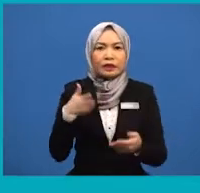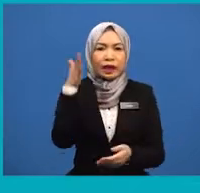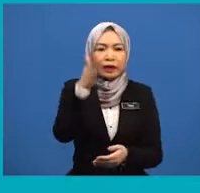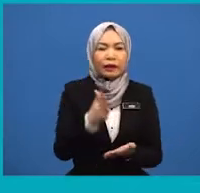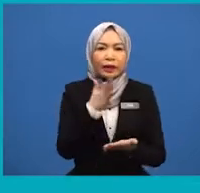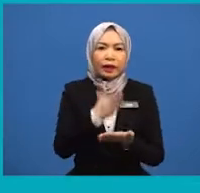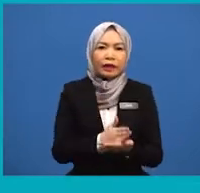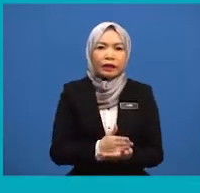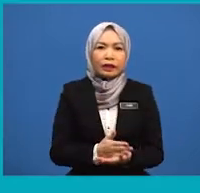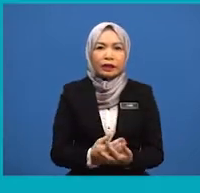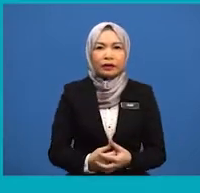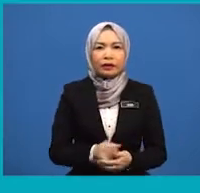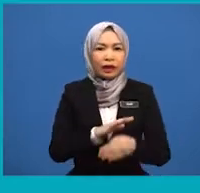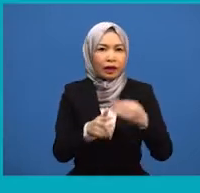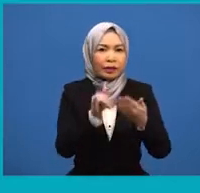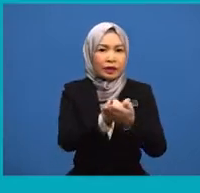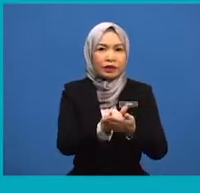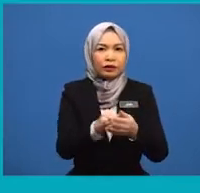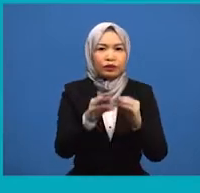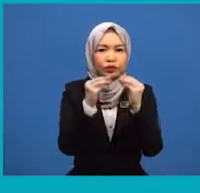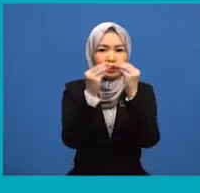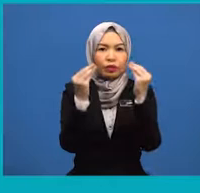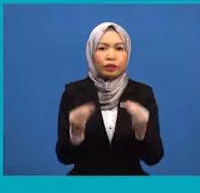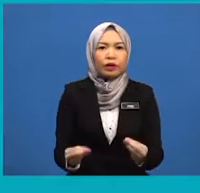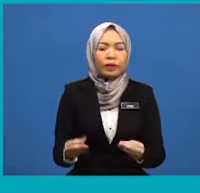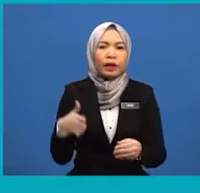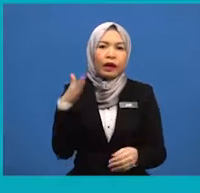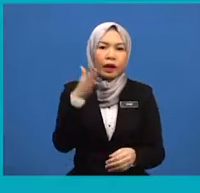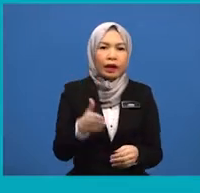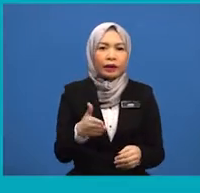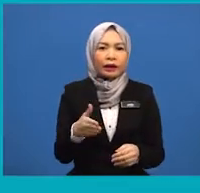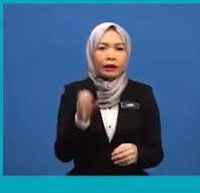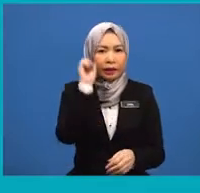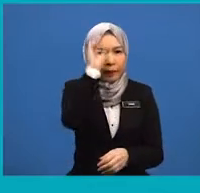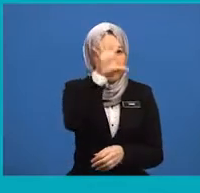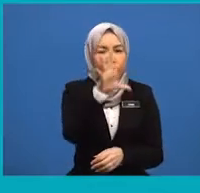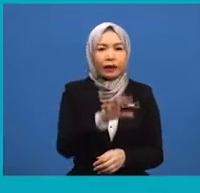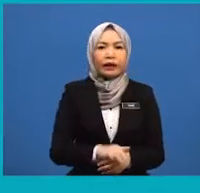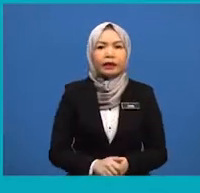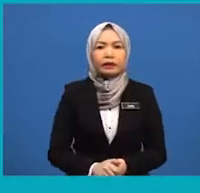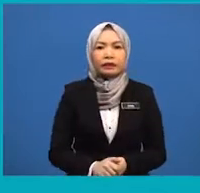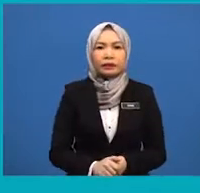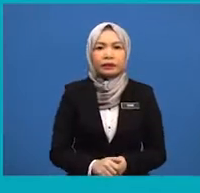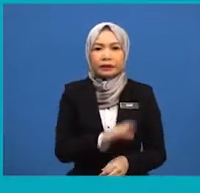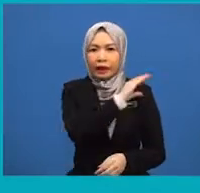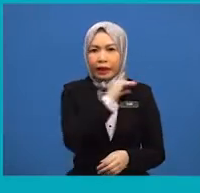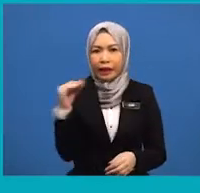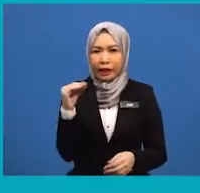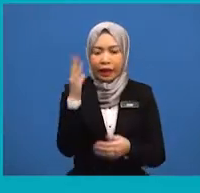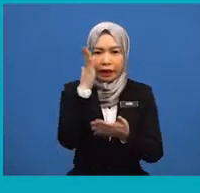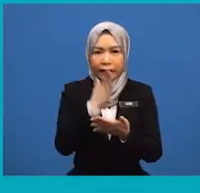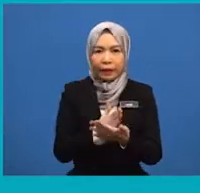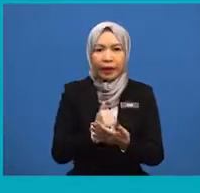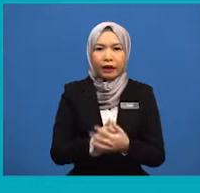itu, jumlah akan dipaparkan dan tamat. Baiklah, adakah murid-murid